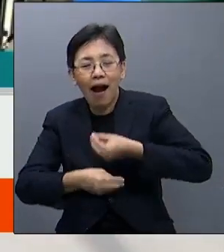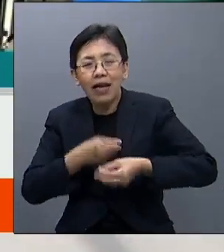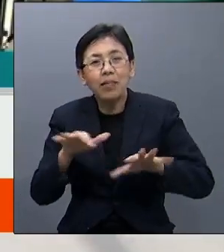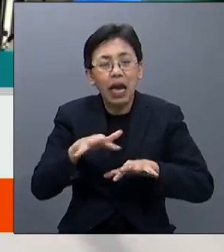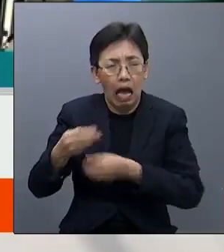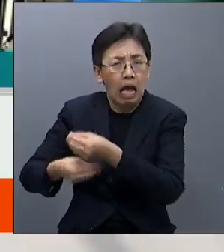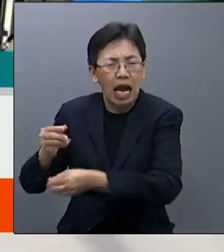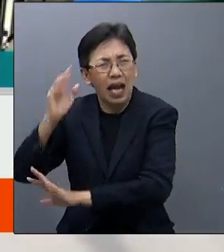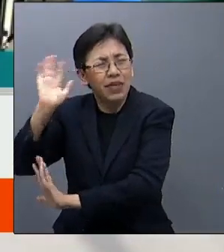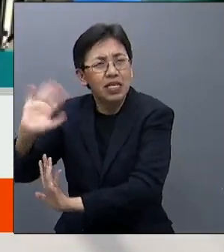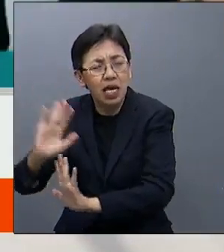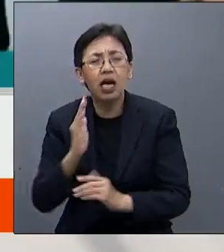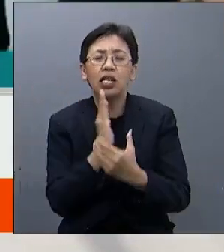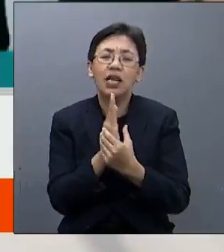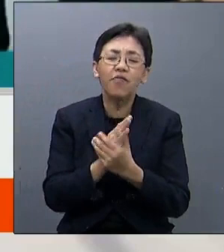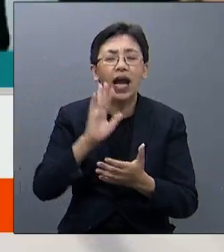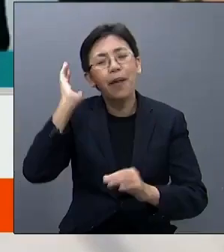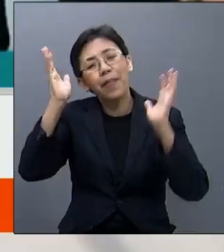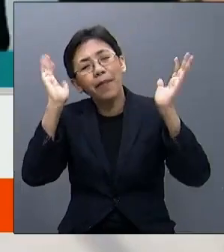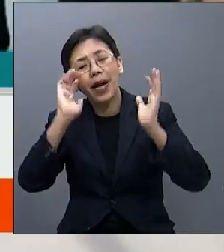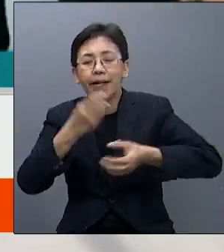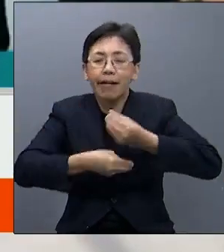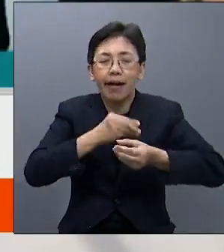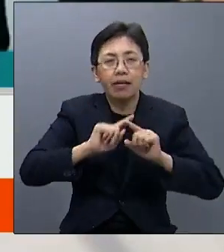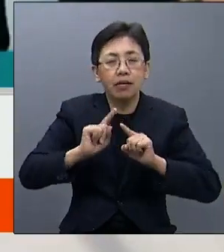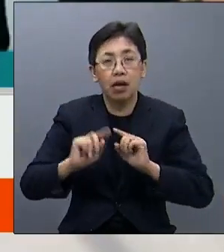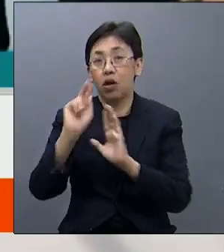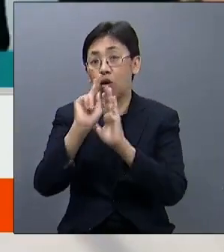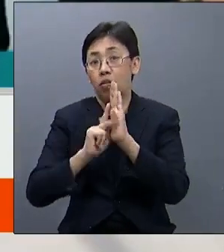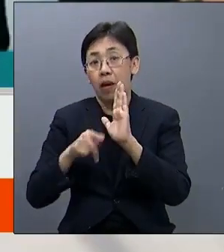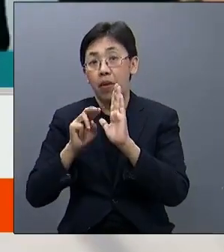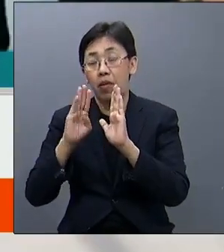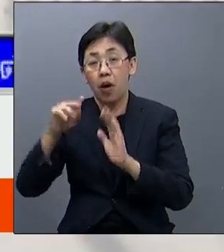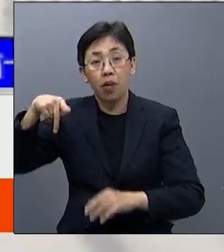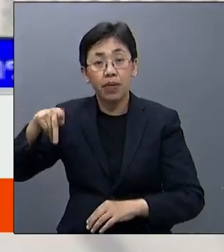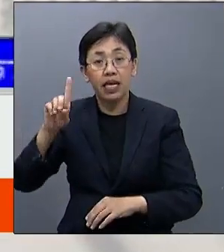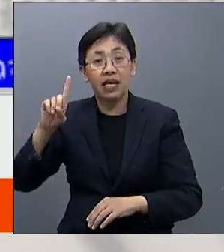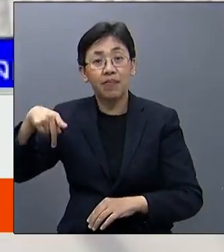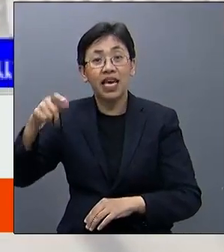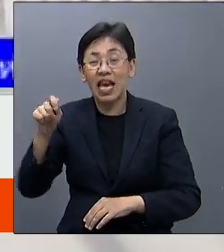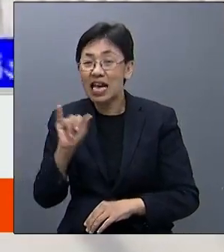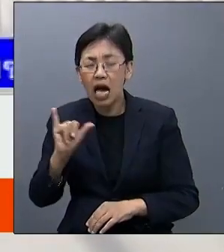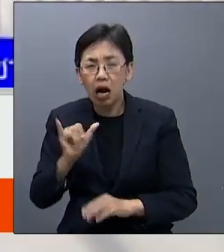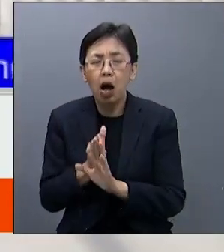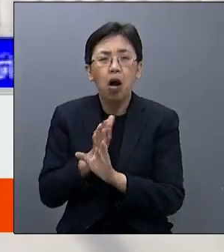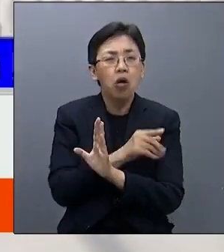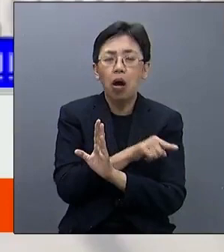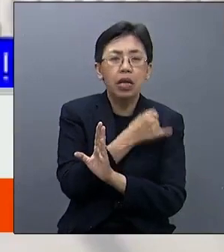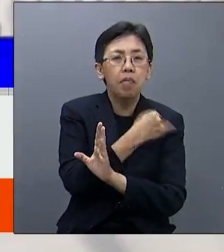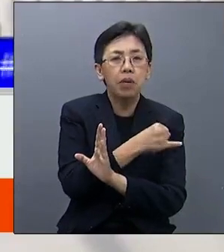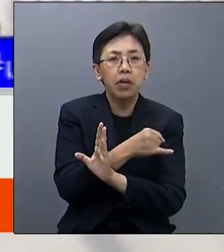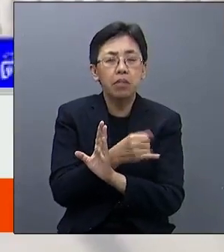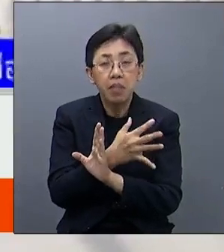social media marketing นะครับซึ่งก่อนหน้านี้จะมีพรบ.นี้ครับเราจะไม่ผิดนะครับแต่ตอนนี้คือผิด